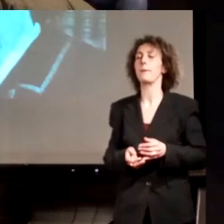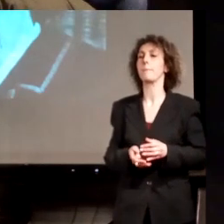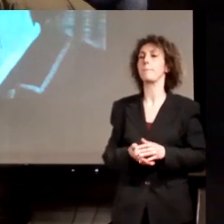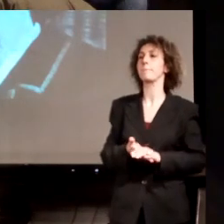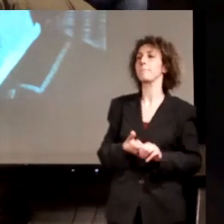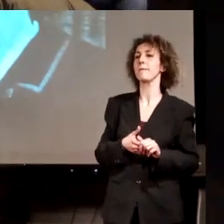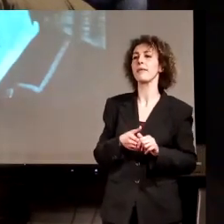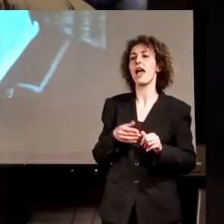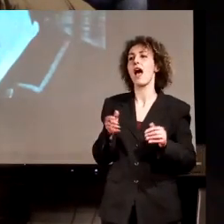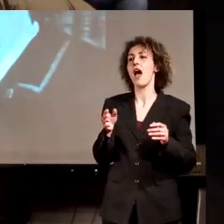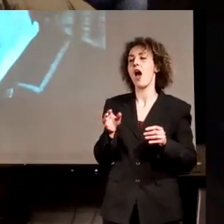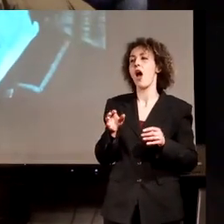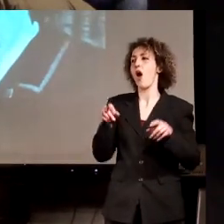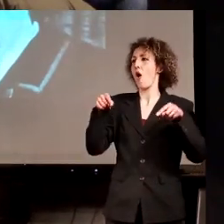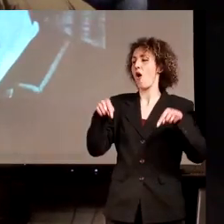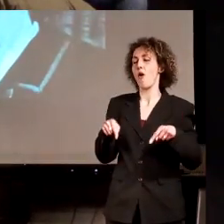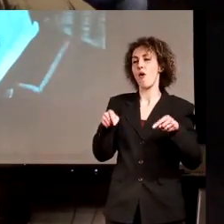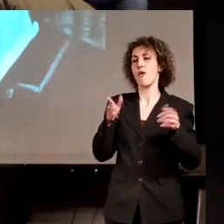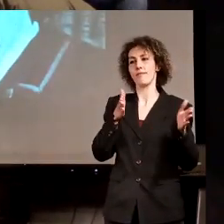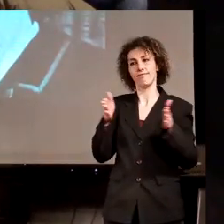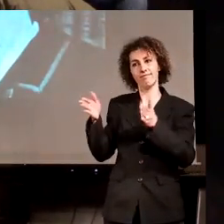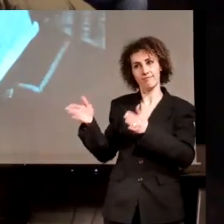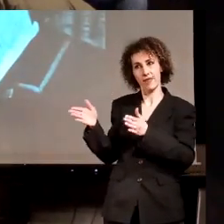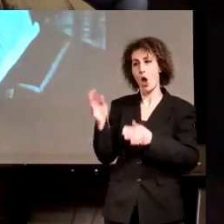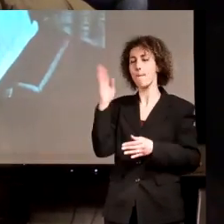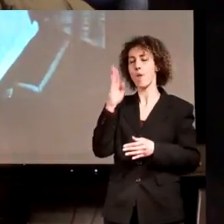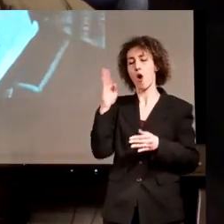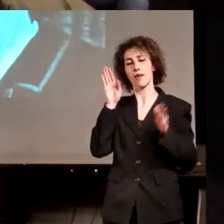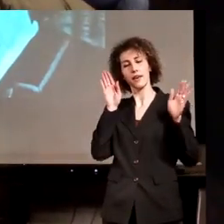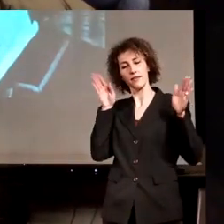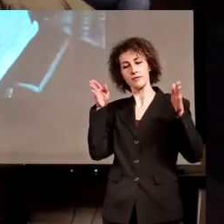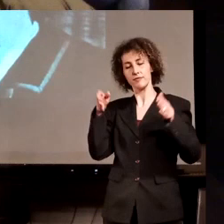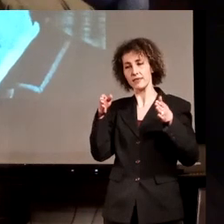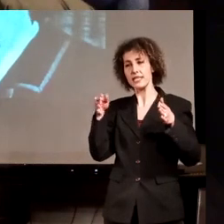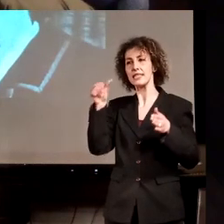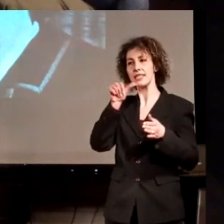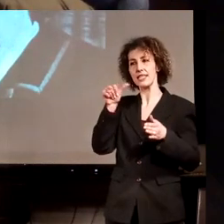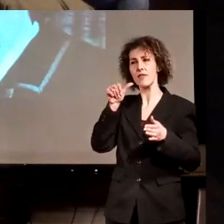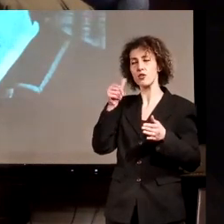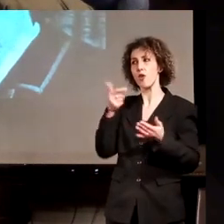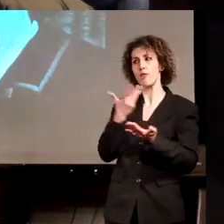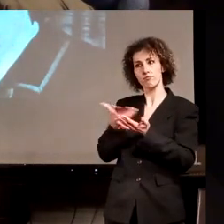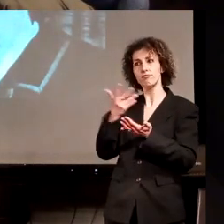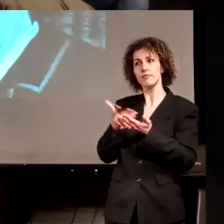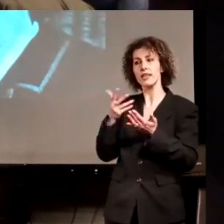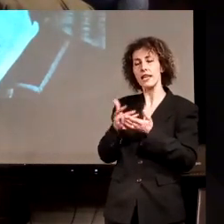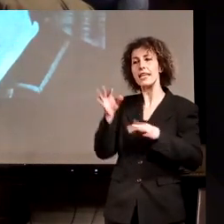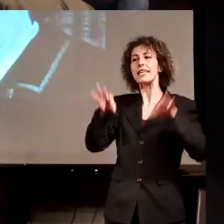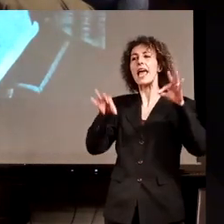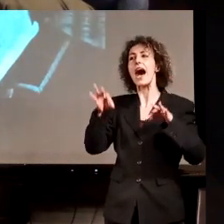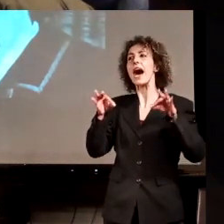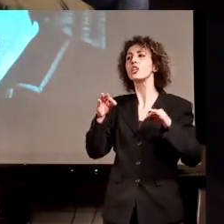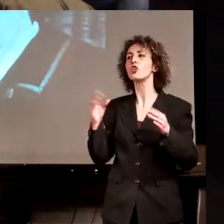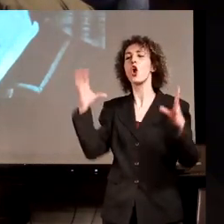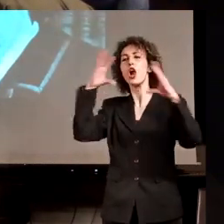per spostarci adesso su borges una delle cose che proprio stevenson racconti in alcuni suoi saggi il teatro della notte in qualche